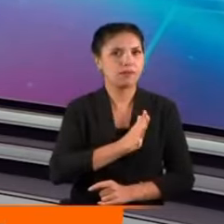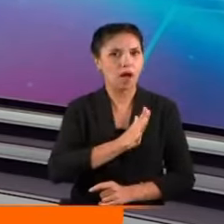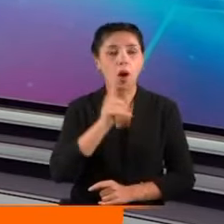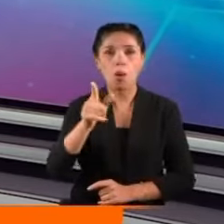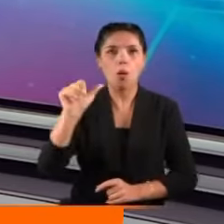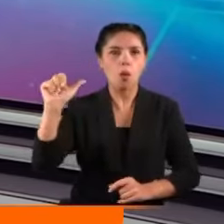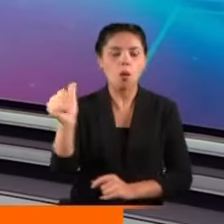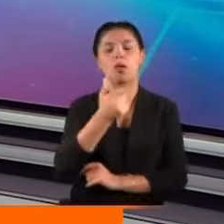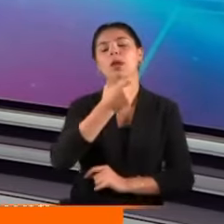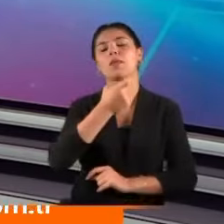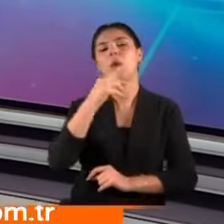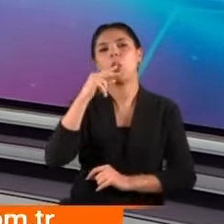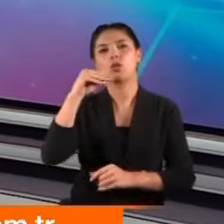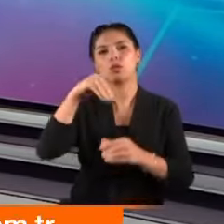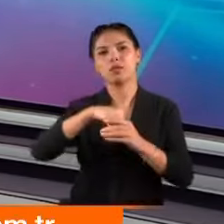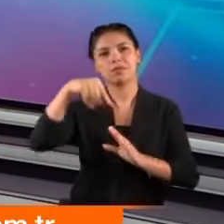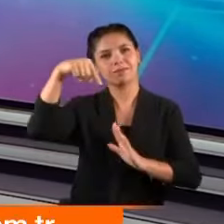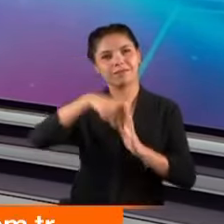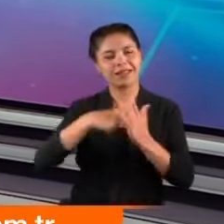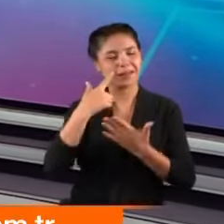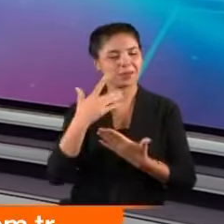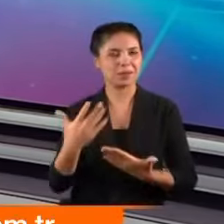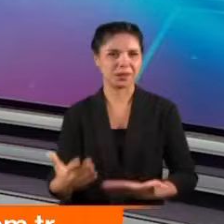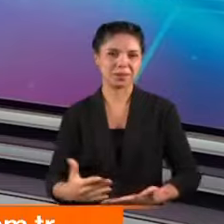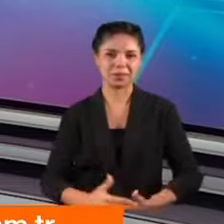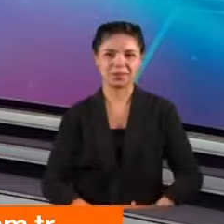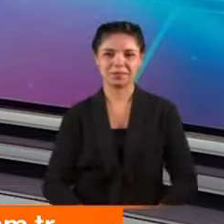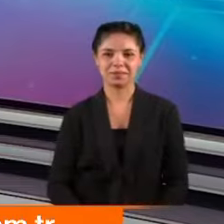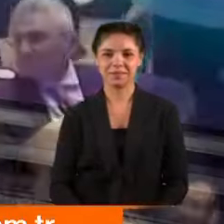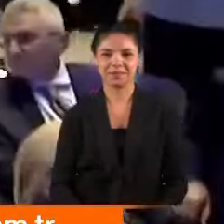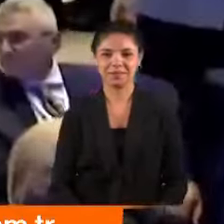tamamladı. İşte tarihi konuşmadan öne çıkan başlıklar.